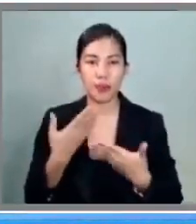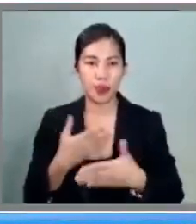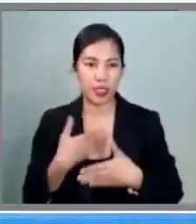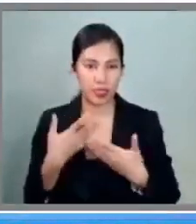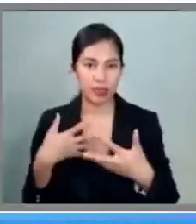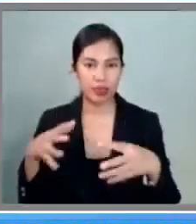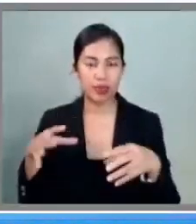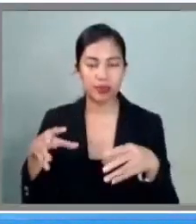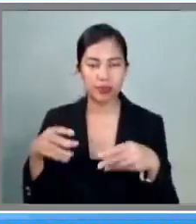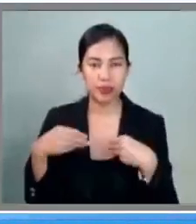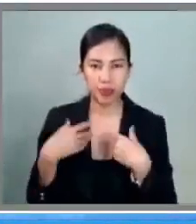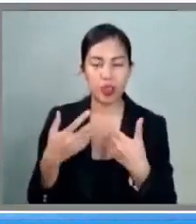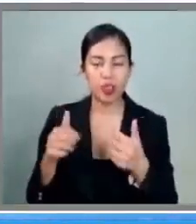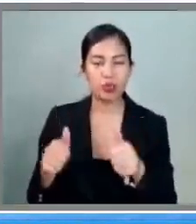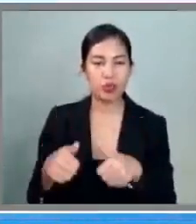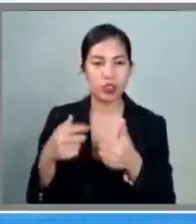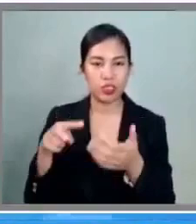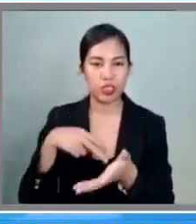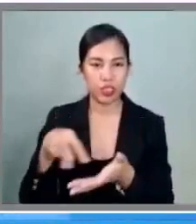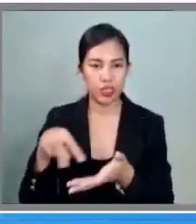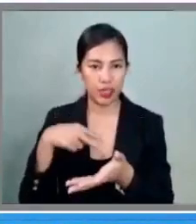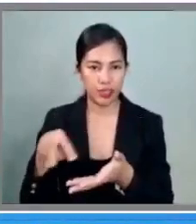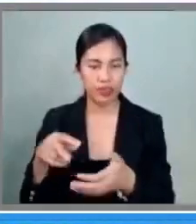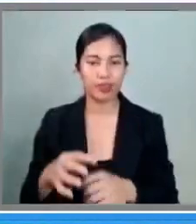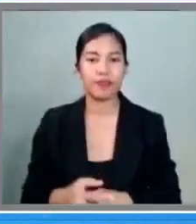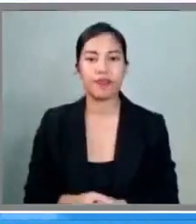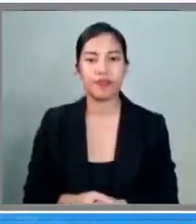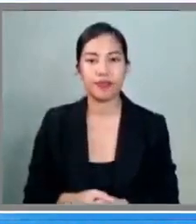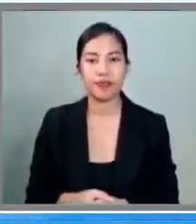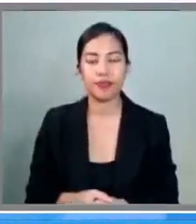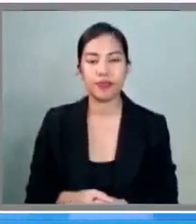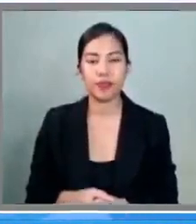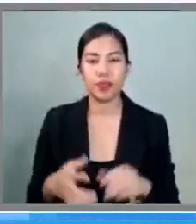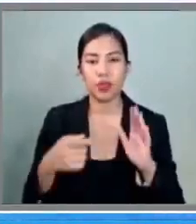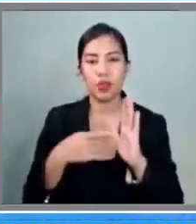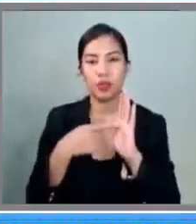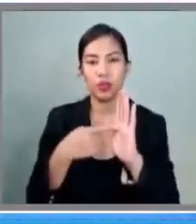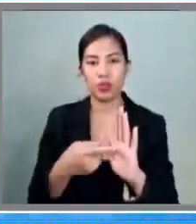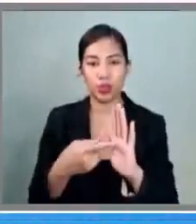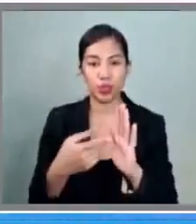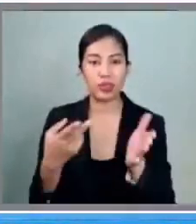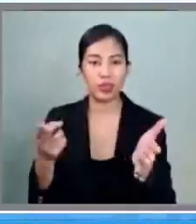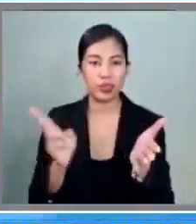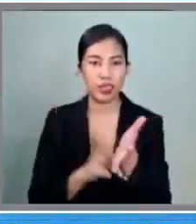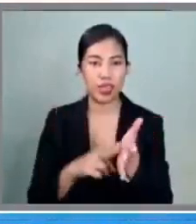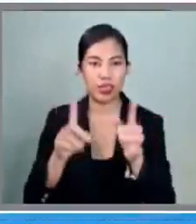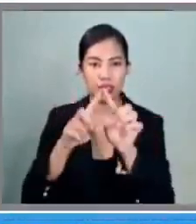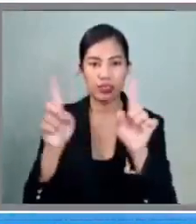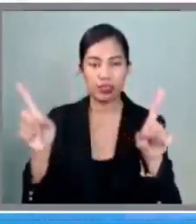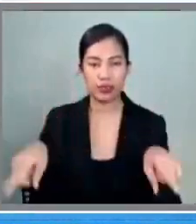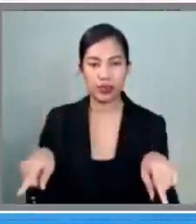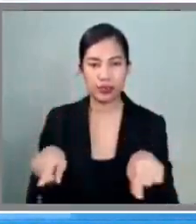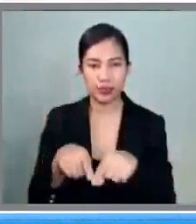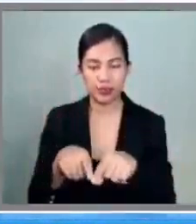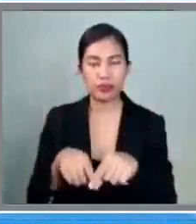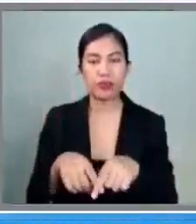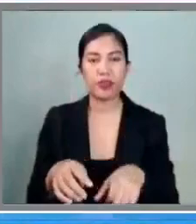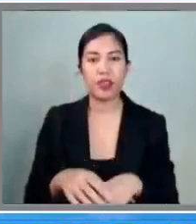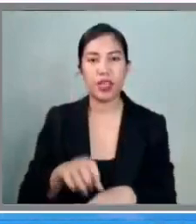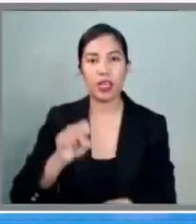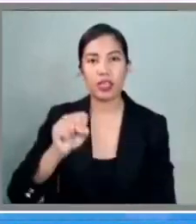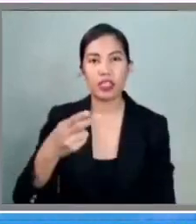Hoshi naman na fulfill ang pagiging shawol. Ibinida pa niya ang signed copy ng first repackage album ng SHINee na Amigo.